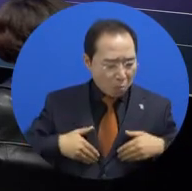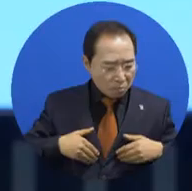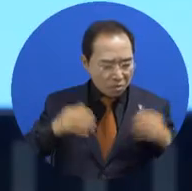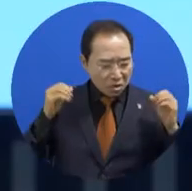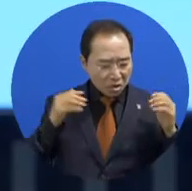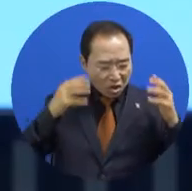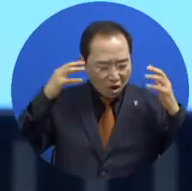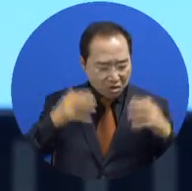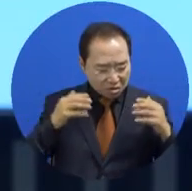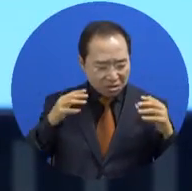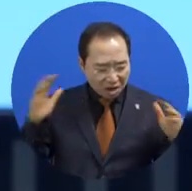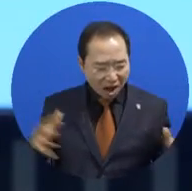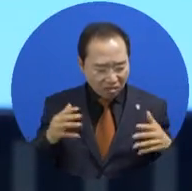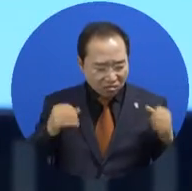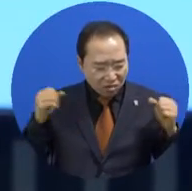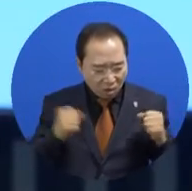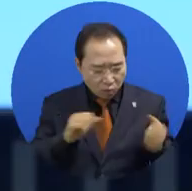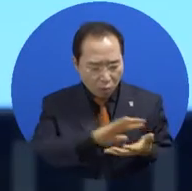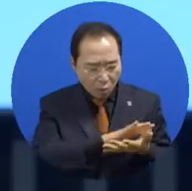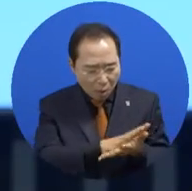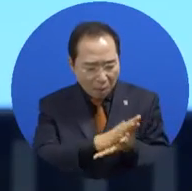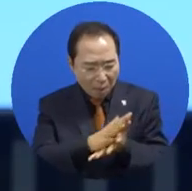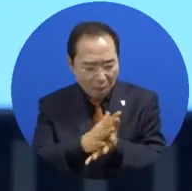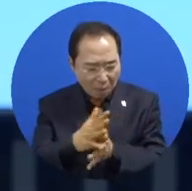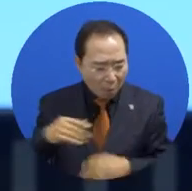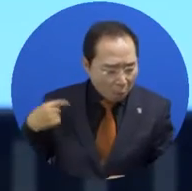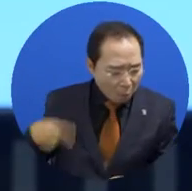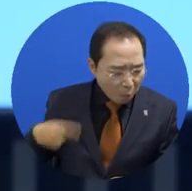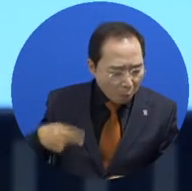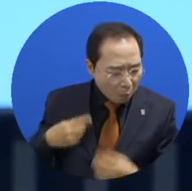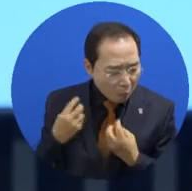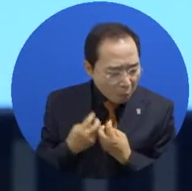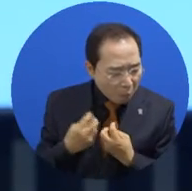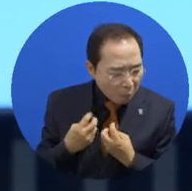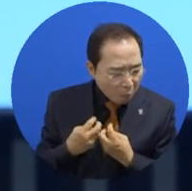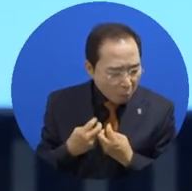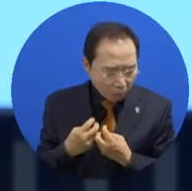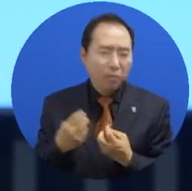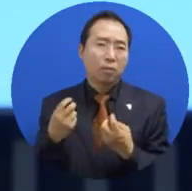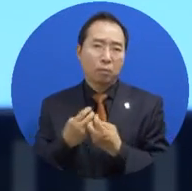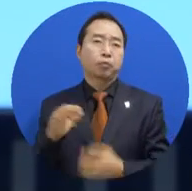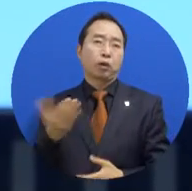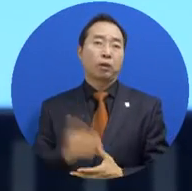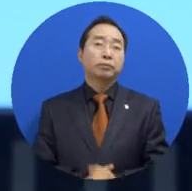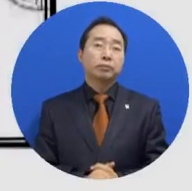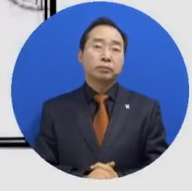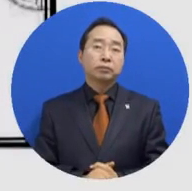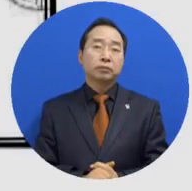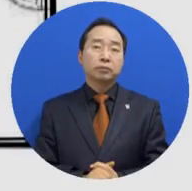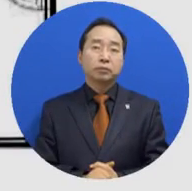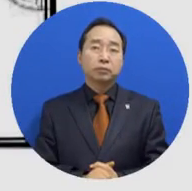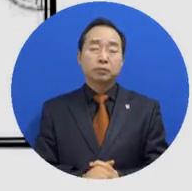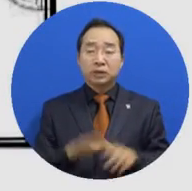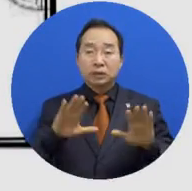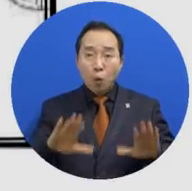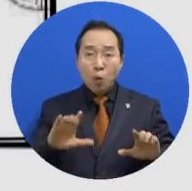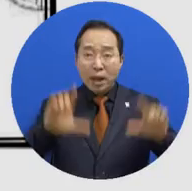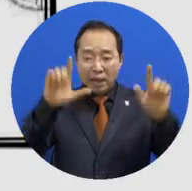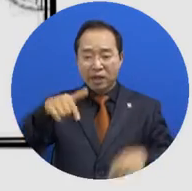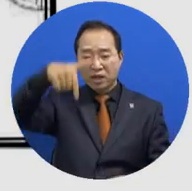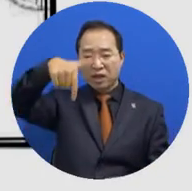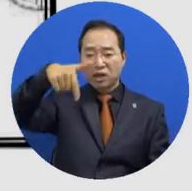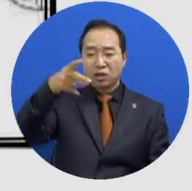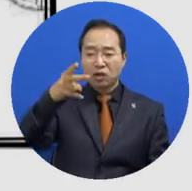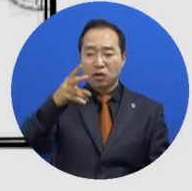탐구하면 우리가 쓰는 이 역법이 나옵니다. 우리가 지금 경자년이 됐다. 이 경자년이란 이름이